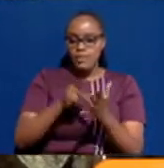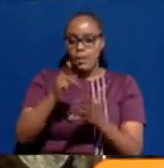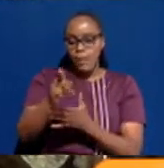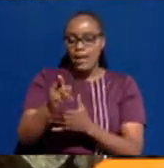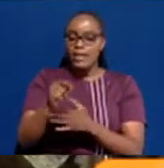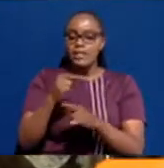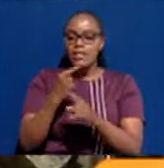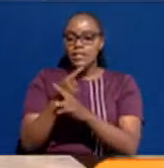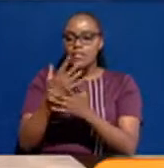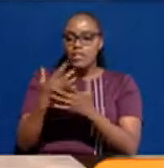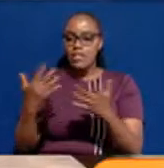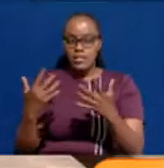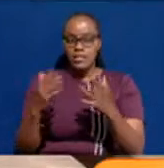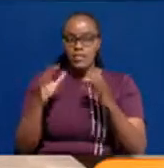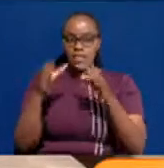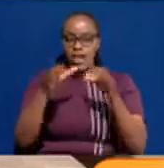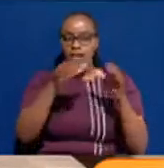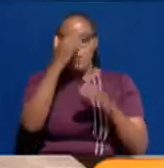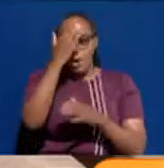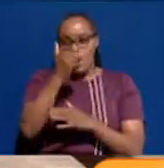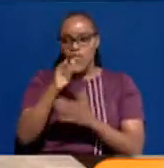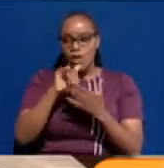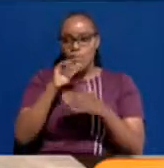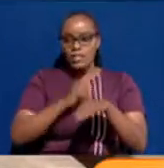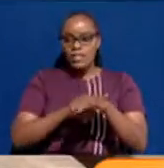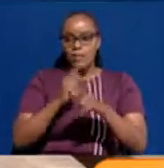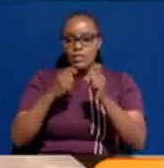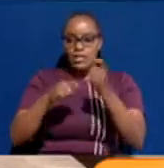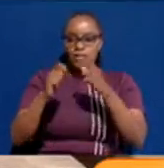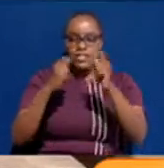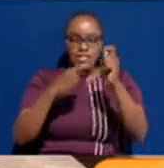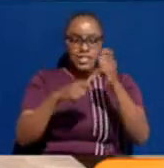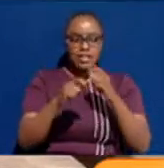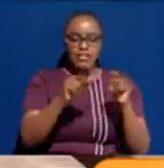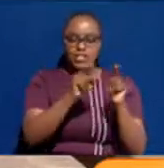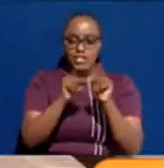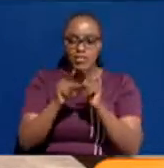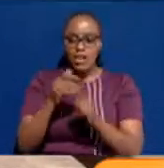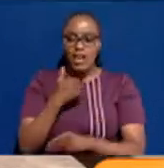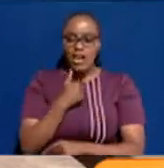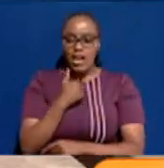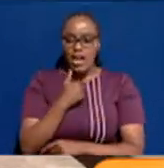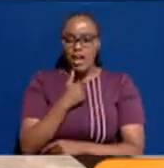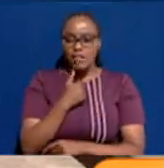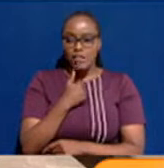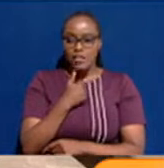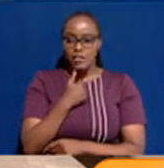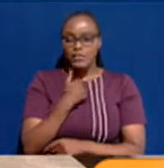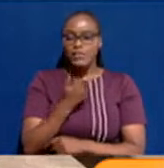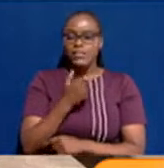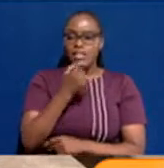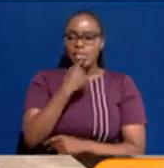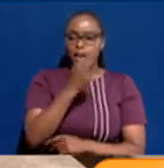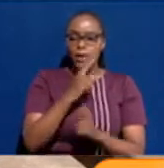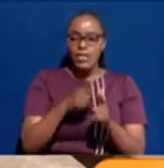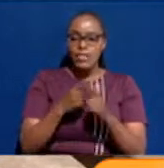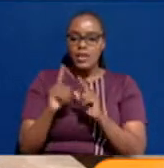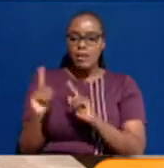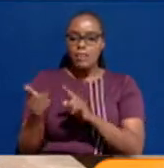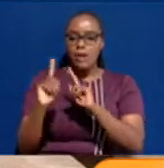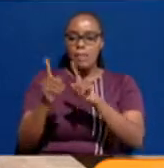vitu kule kamkunji. Sana sana nilikuwa nauza dawa ya meno. So nanunua dawa alafu